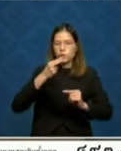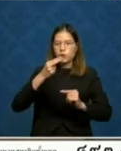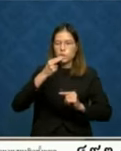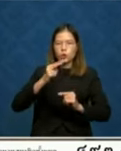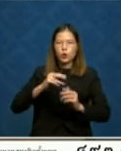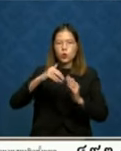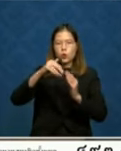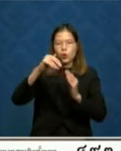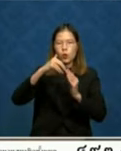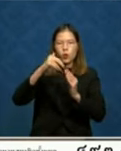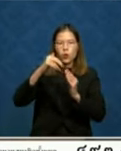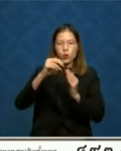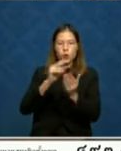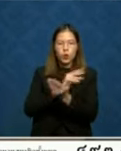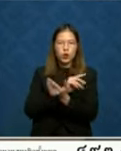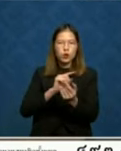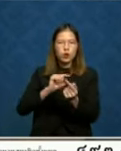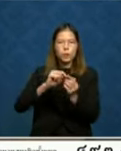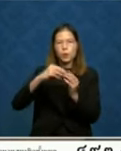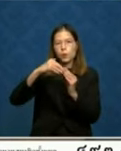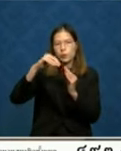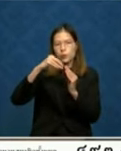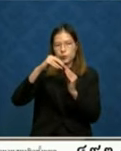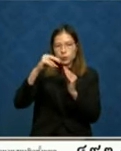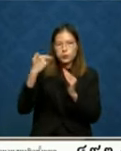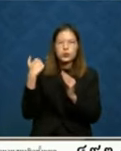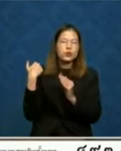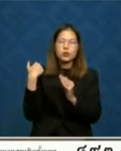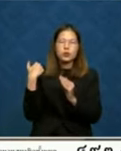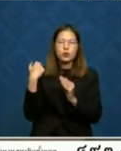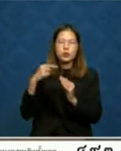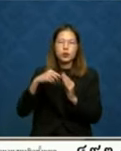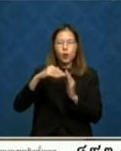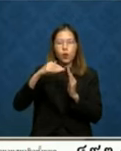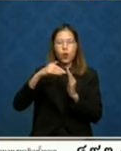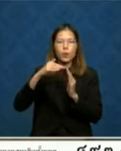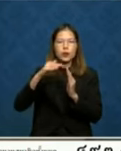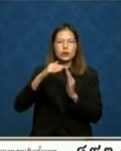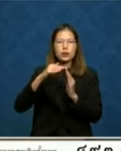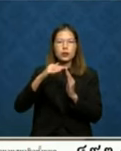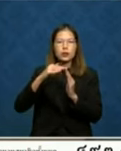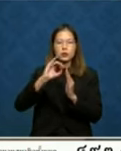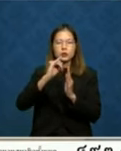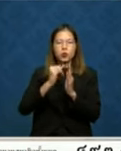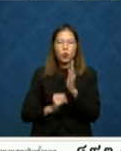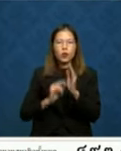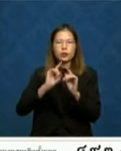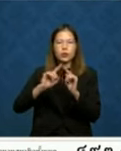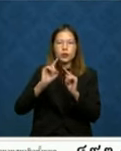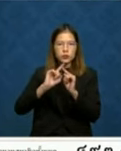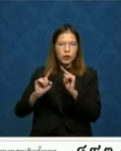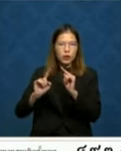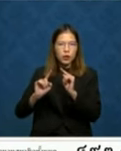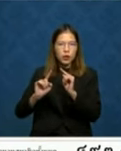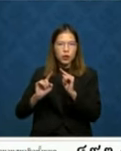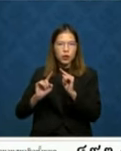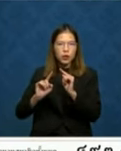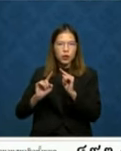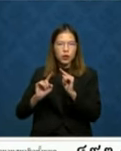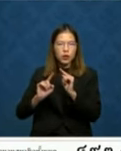เหนือตั้งแต่เชียงรายเชียงใหม่ลำพูนพะเยาแพร่น่านนะครับอุตรดิตถ์สุโข